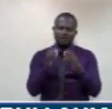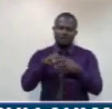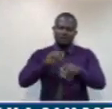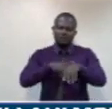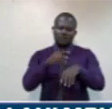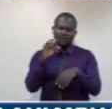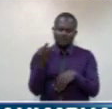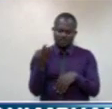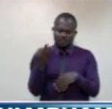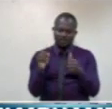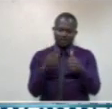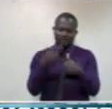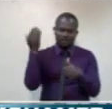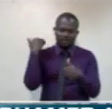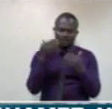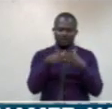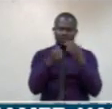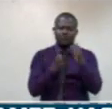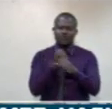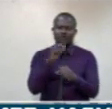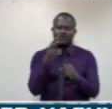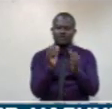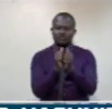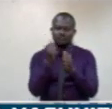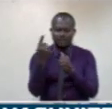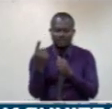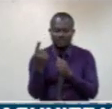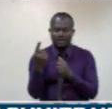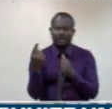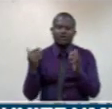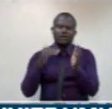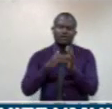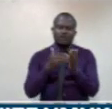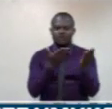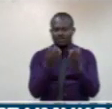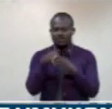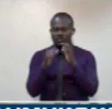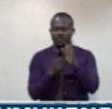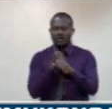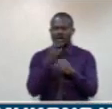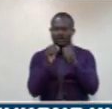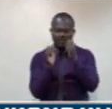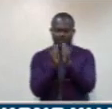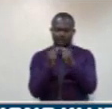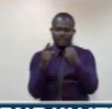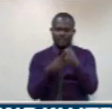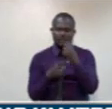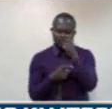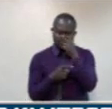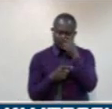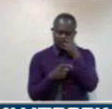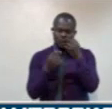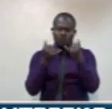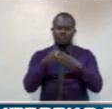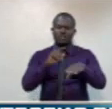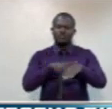gatatu. Bwa mbere twayakiriye mu 2011, noneho twongeye kuyakira muri 2016, ubu ni ku